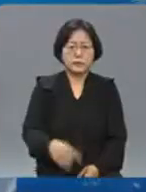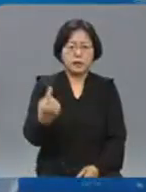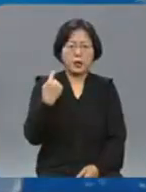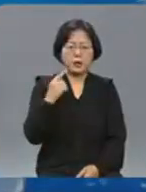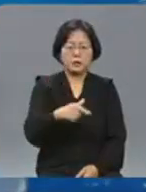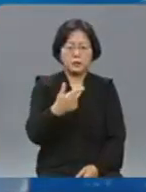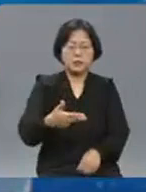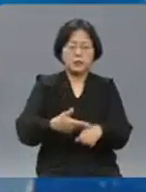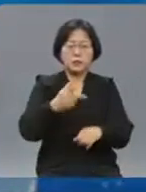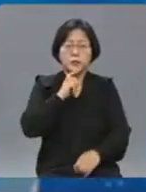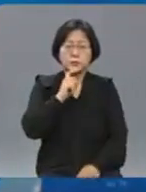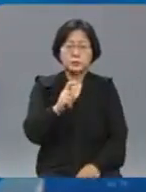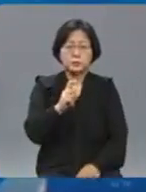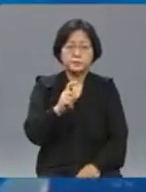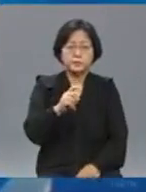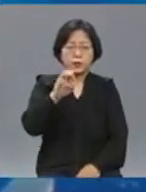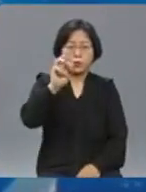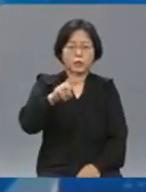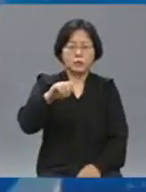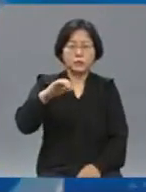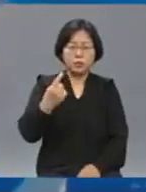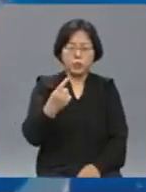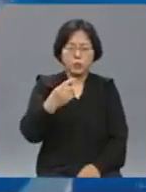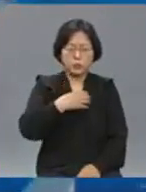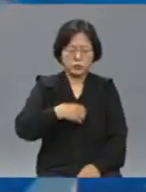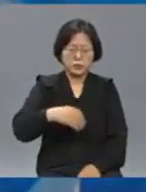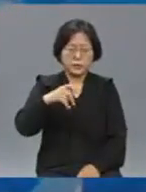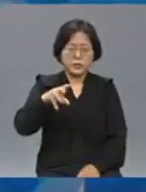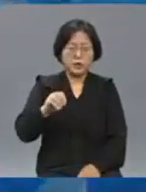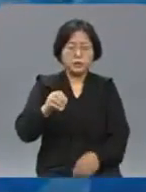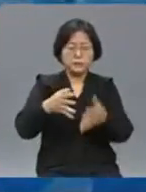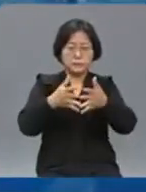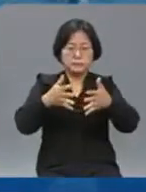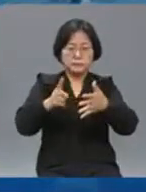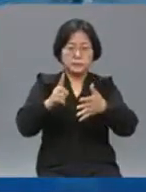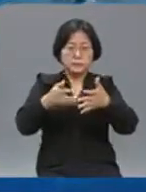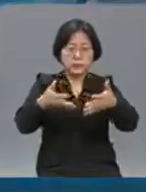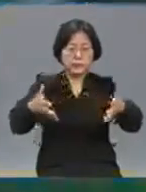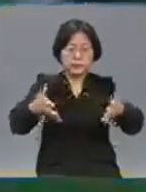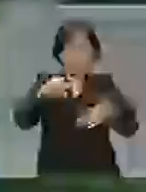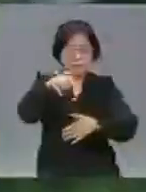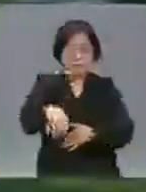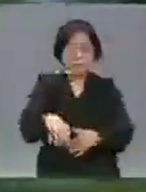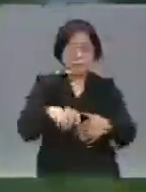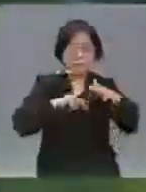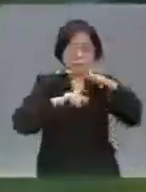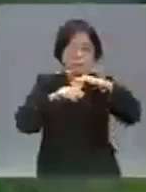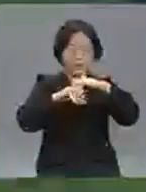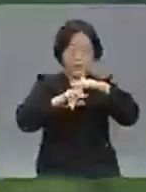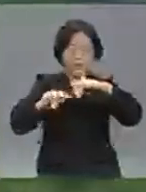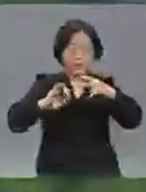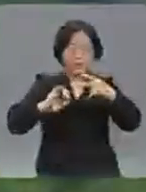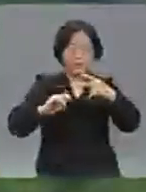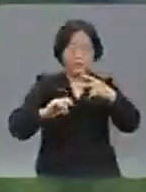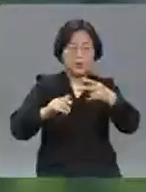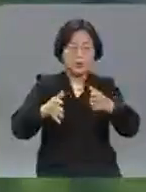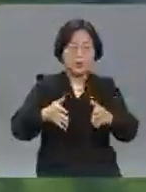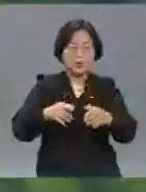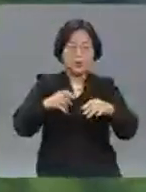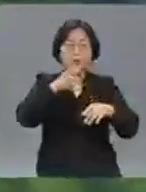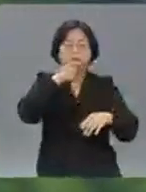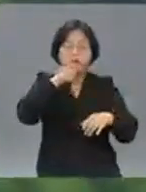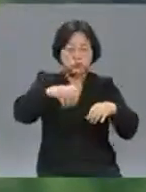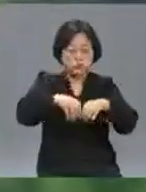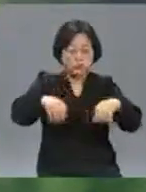어제 저녁 7시 10분쯤 광주시 금호동 시영 1단지 아파트 앞 도시철도 2호선 공사장 바로 옆 도로에